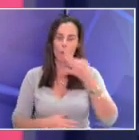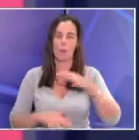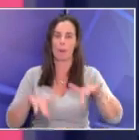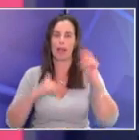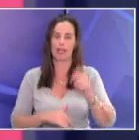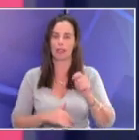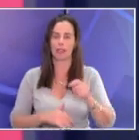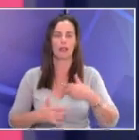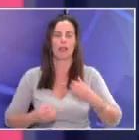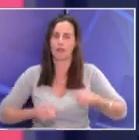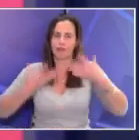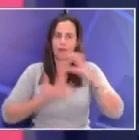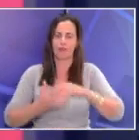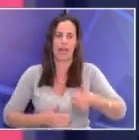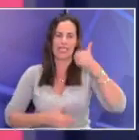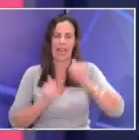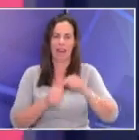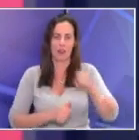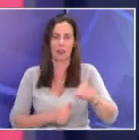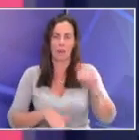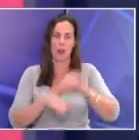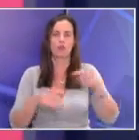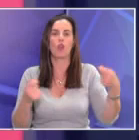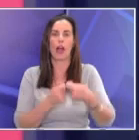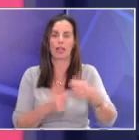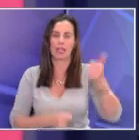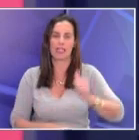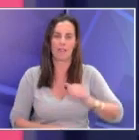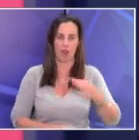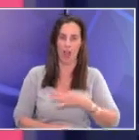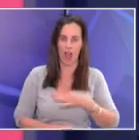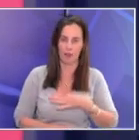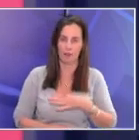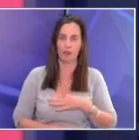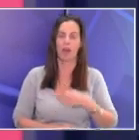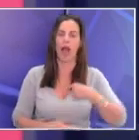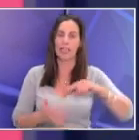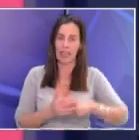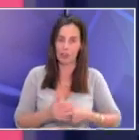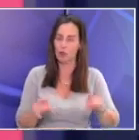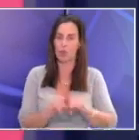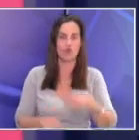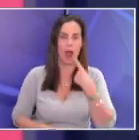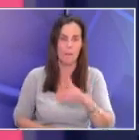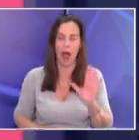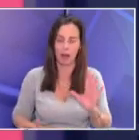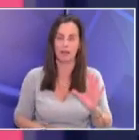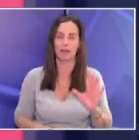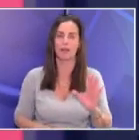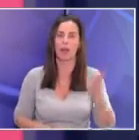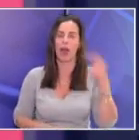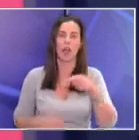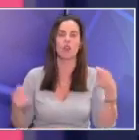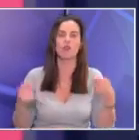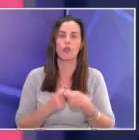במליאת הכנסת התפרצה שרה מירי רגב בהערות הקשורות לשירות הצבאי שלי. כוונתי, כפי שאמרתי מעל הדוכן,